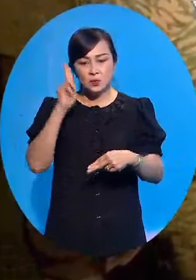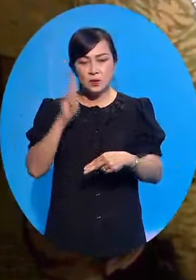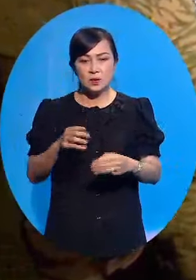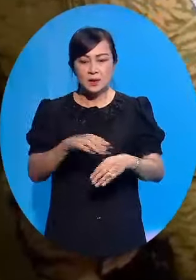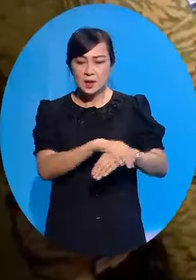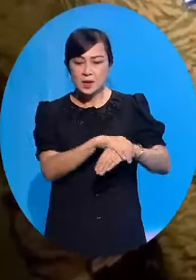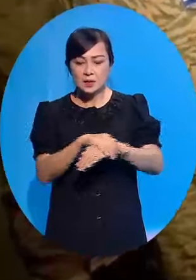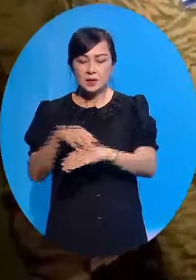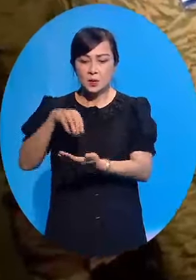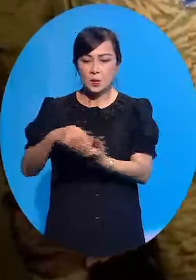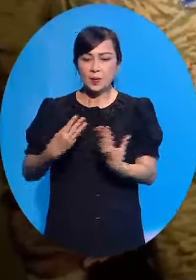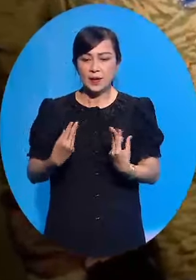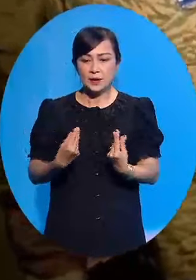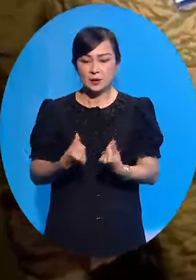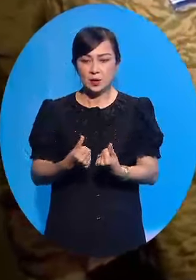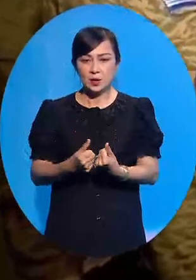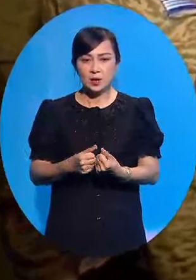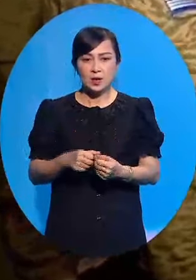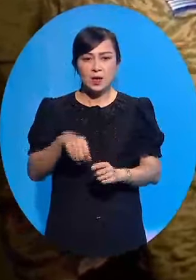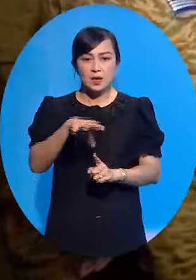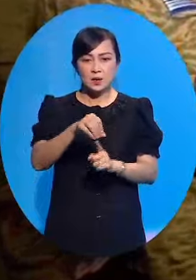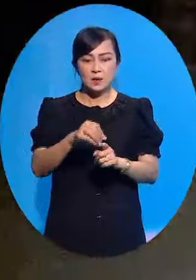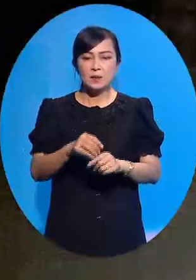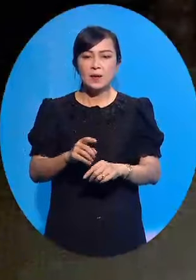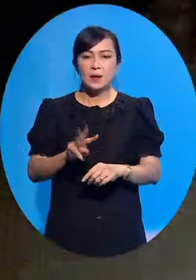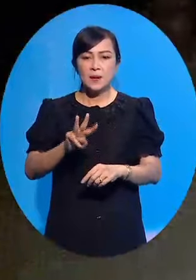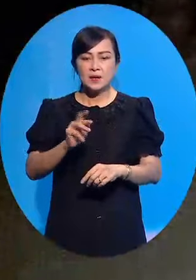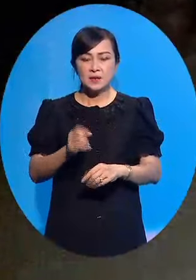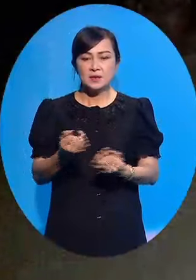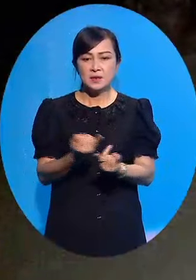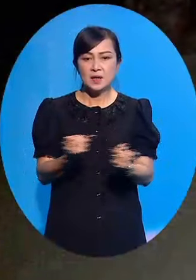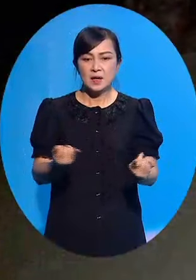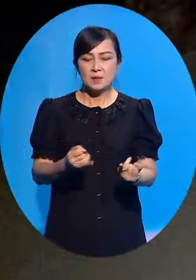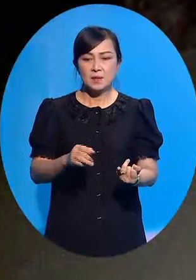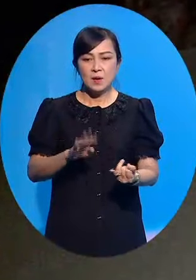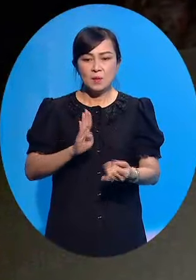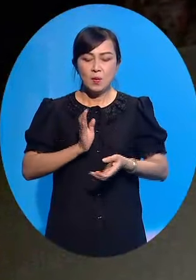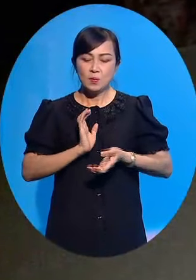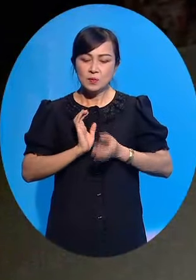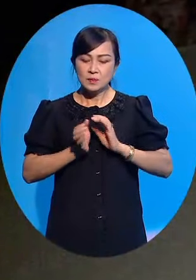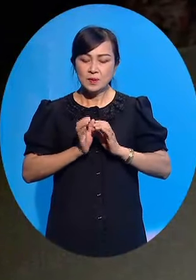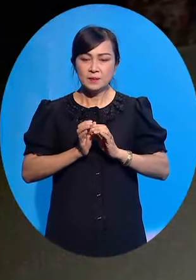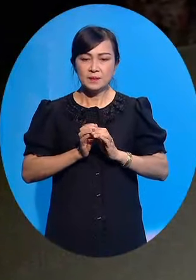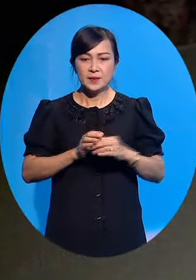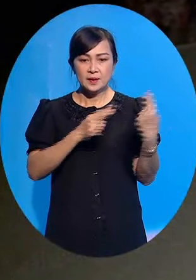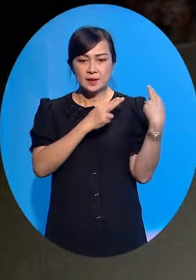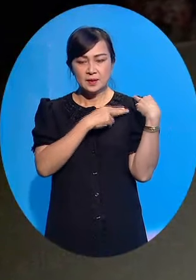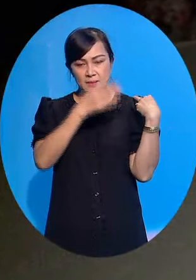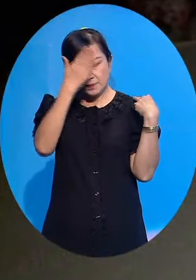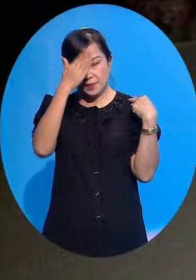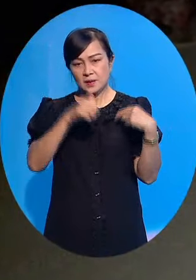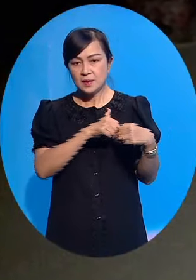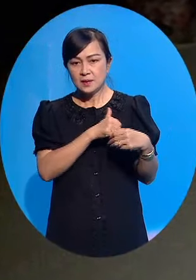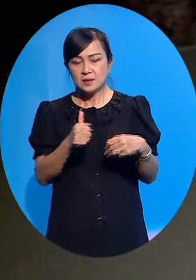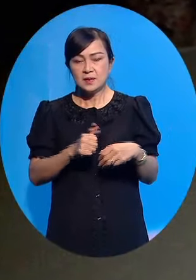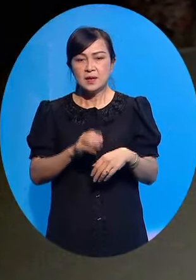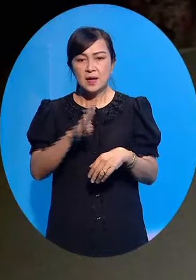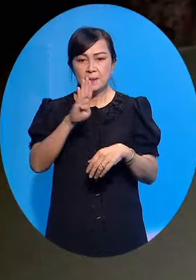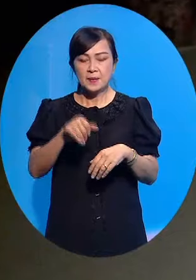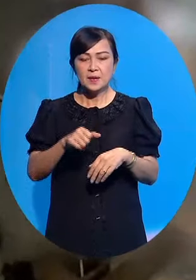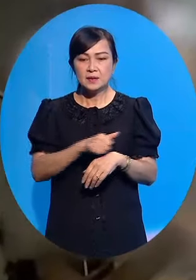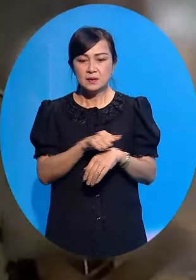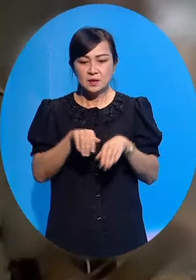đến nơi an toàn. Trong số các con tin có 39 trẻ em, bao gồm 4 trẻ sơ sinh. Nhà chức trách cho hay những người này bị các phần